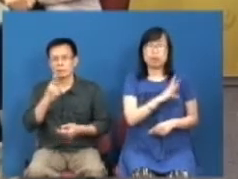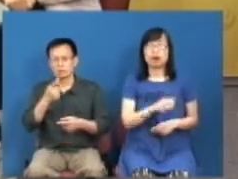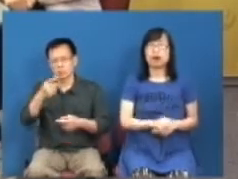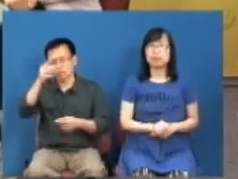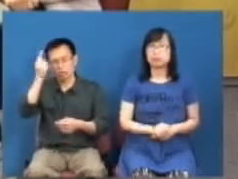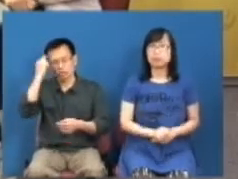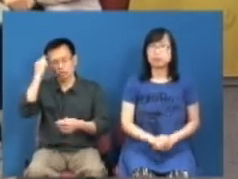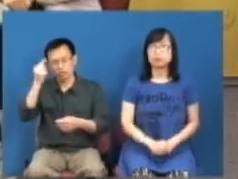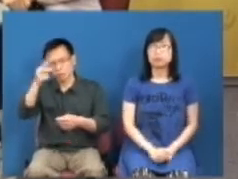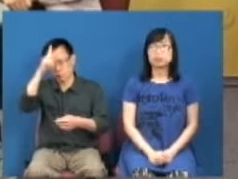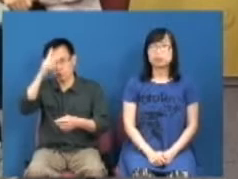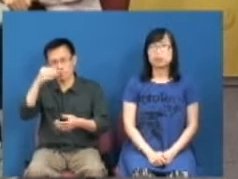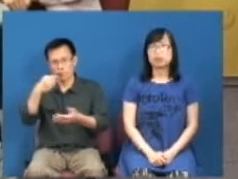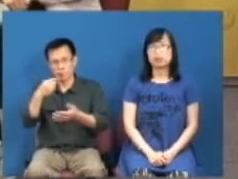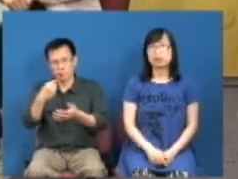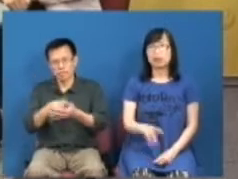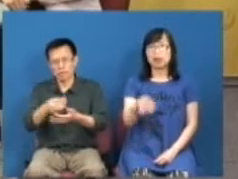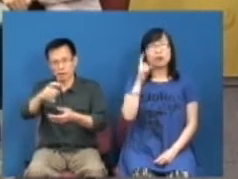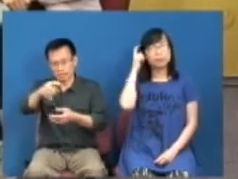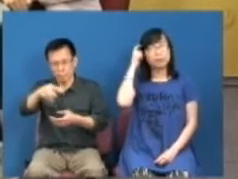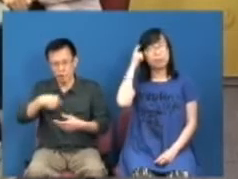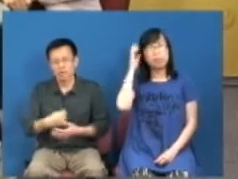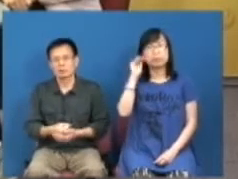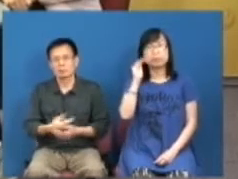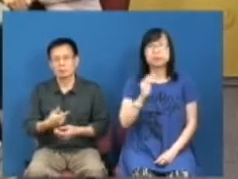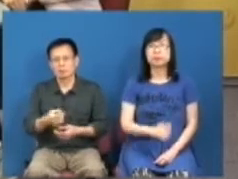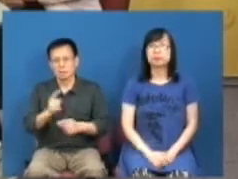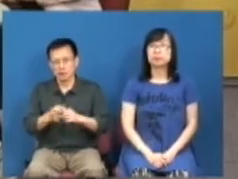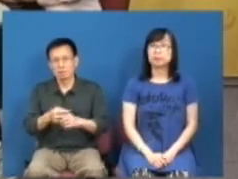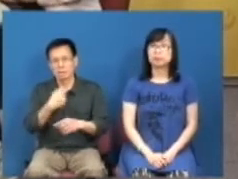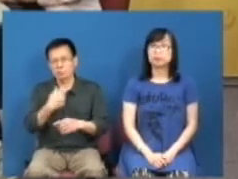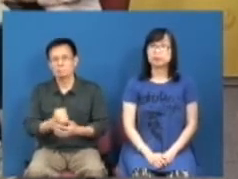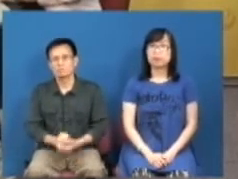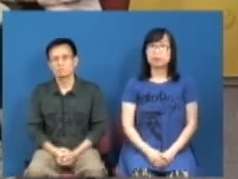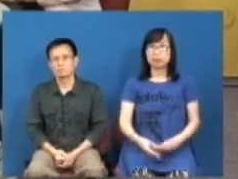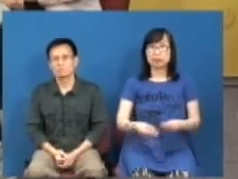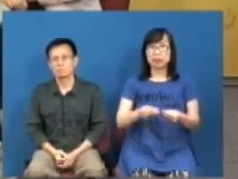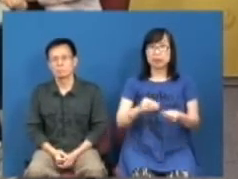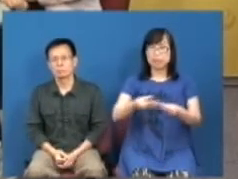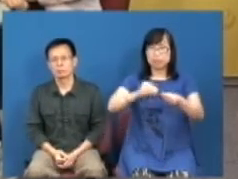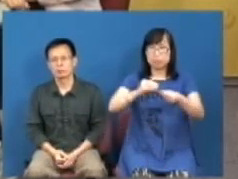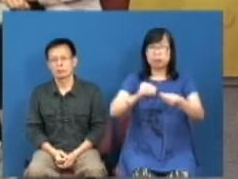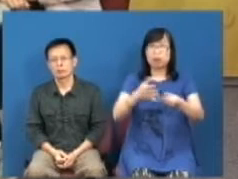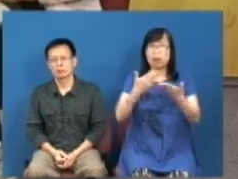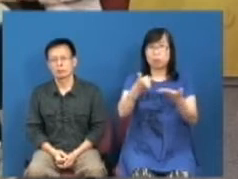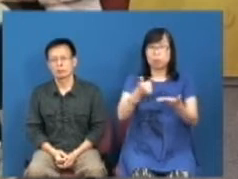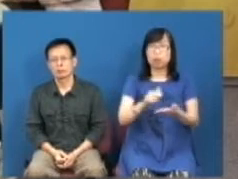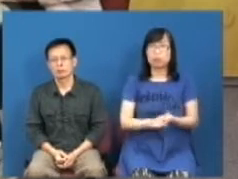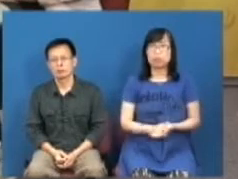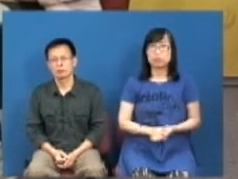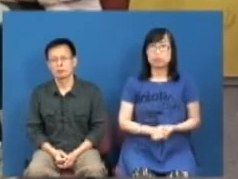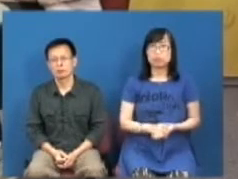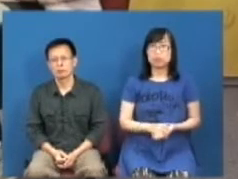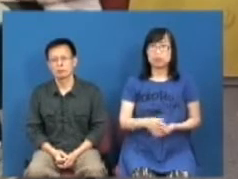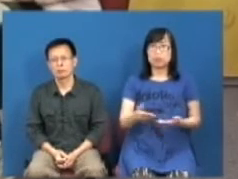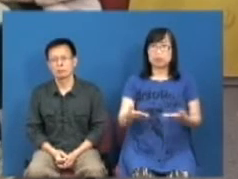府買翻喎。 係啊，即係點解唔排除諗下？ 其實又係，其實應該係嘅。 咁你票價穩定到啦嘛？ 係咯，冇錯。 你還掂你都係，